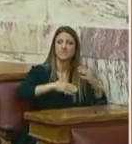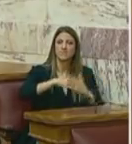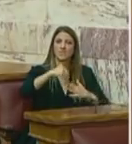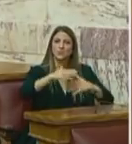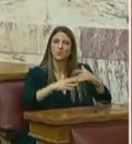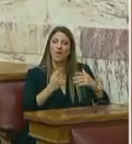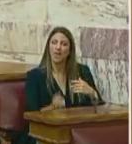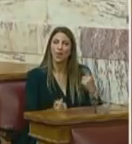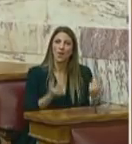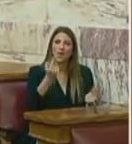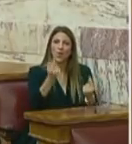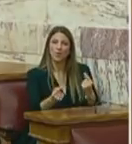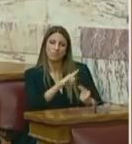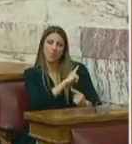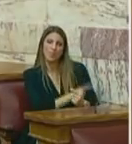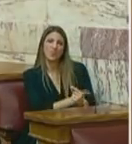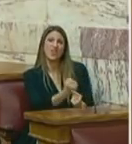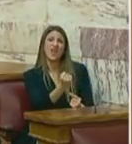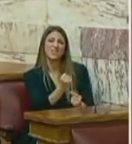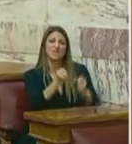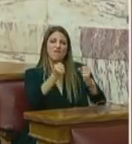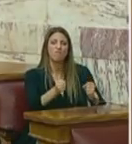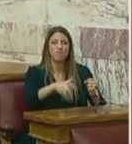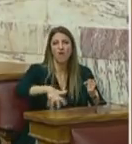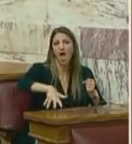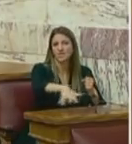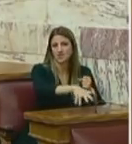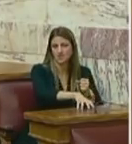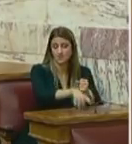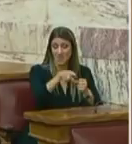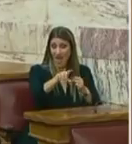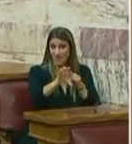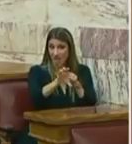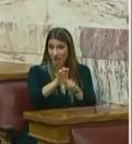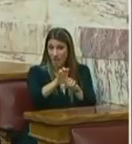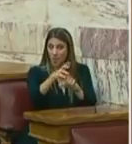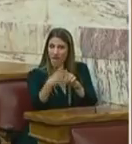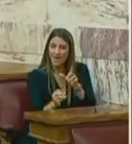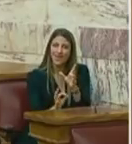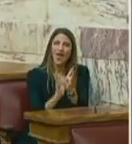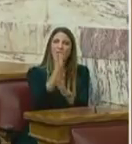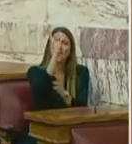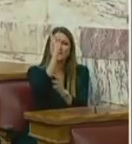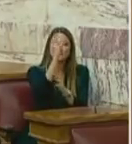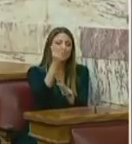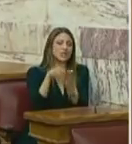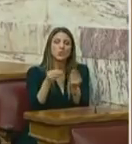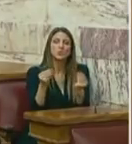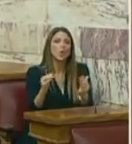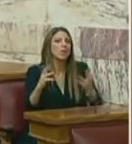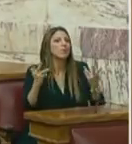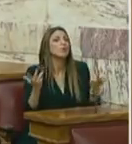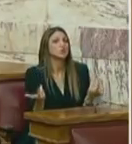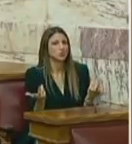Και ο μόνος τρόπος να περάσουμε στην εποχή της δίκαιης ανάπτυξης, ο μόνος τρόπος να οικοδομήσουμε ένα νέο παραγωγικό, οικονομικό και κοινωνικό